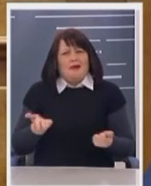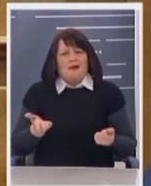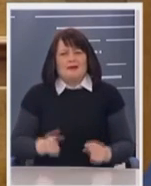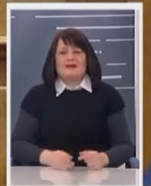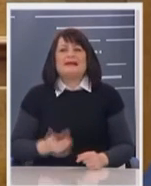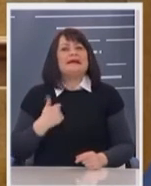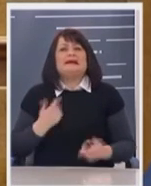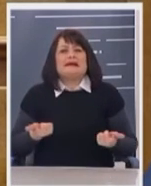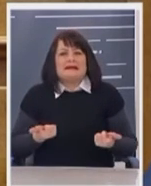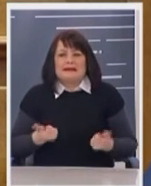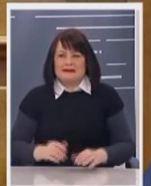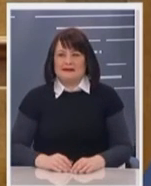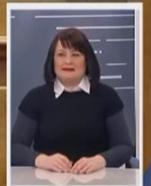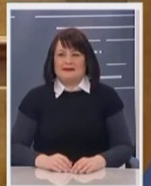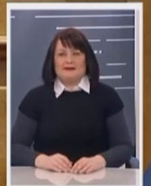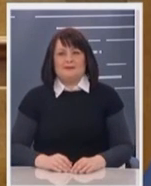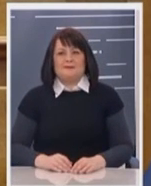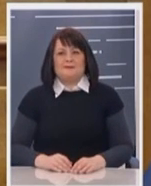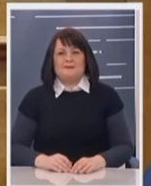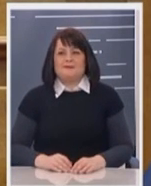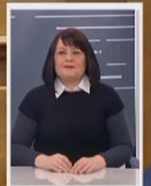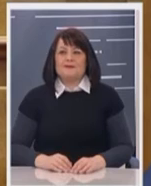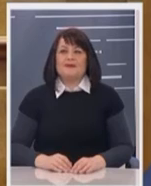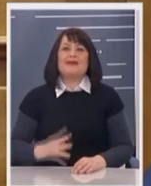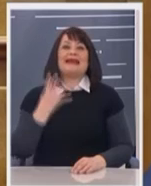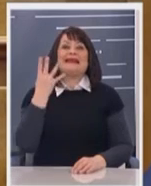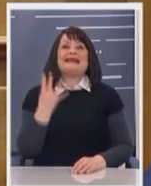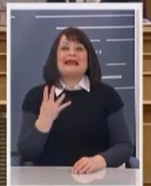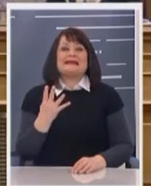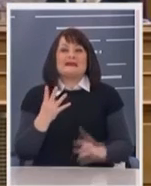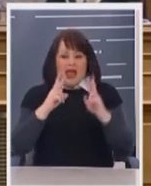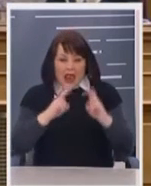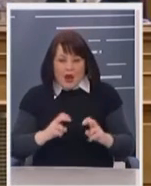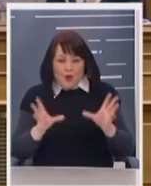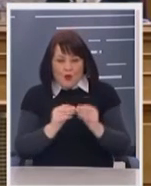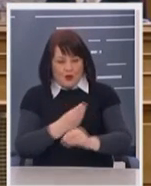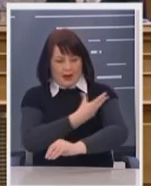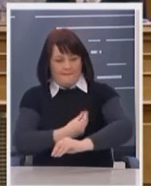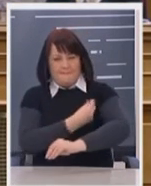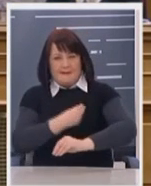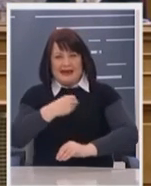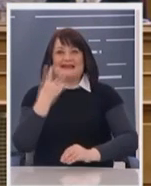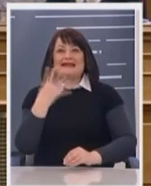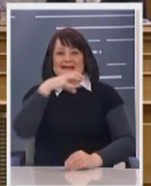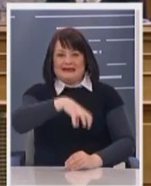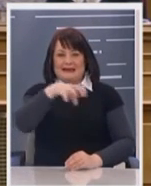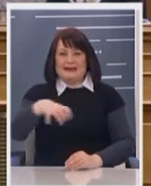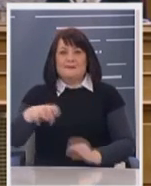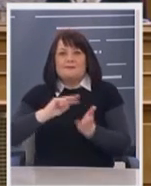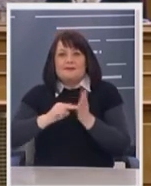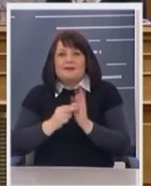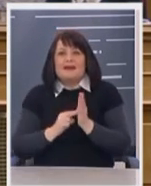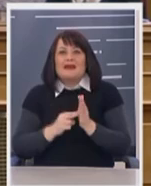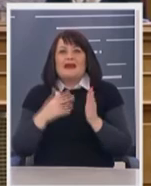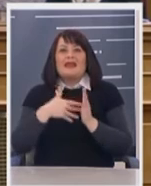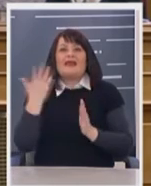Συγκεντρώσαμε τον ορολογικό έλεγχο του αίματος σε 4 μόνο κέντρα. Από αυτήν την απλή κίνηση και μόνο εξοικονομήσαμε